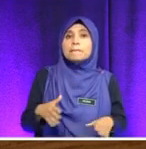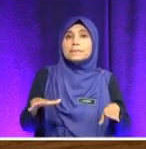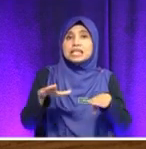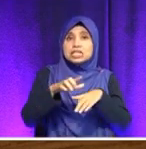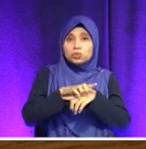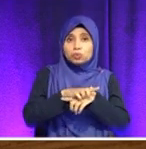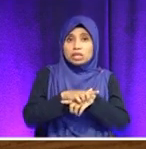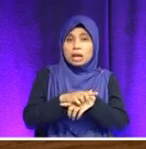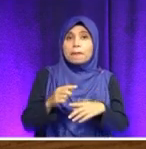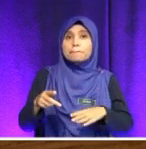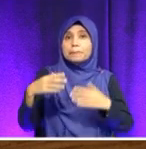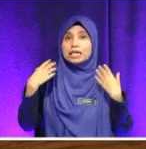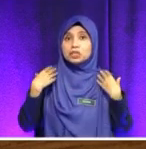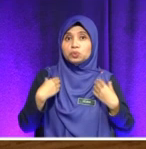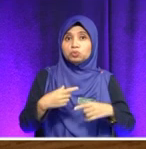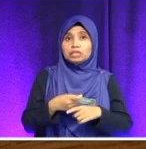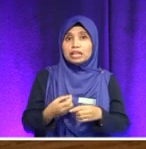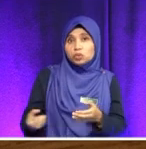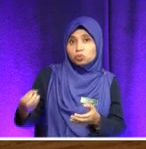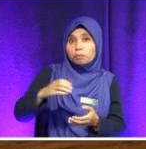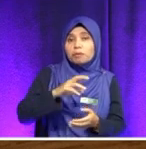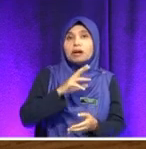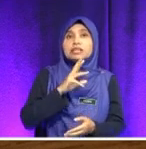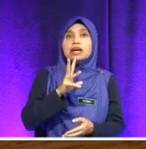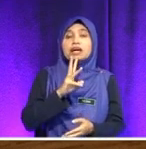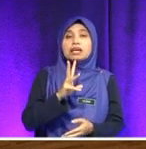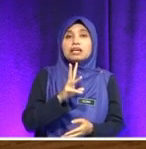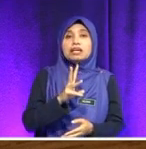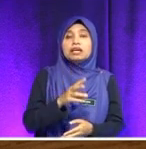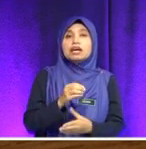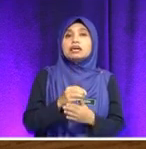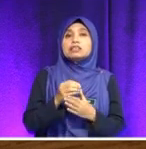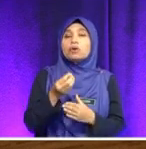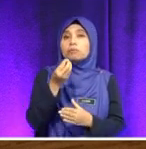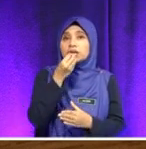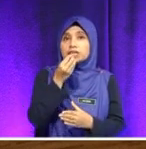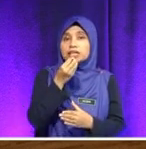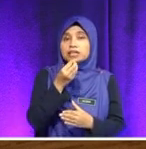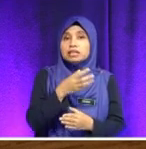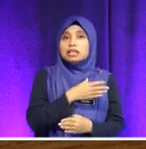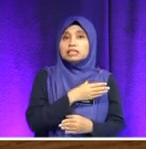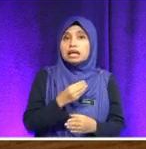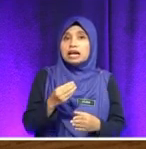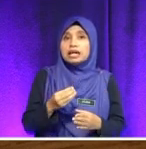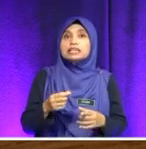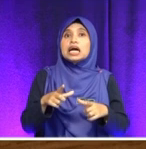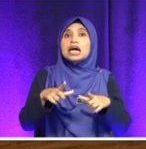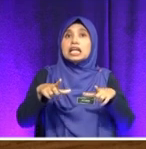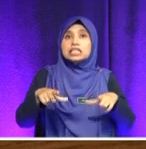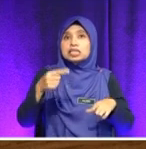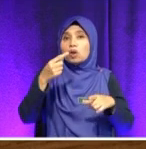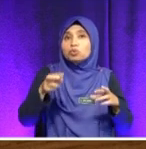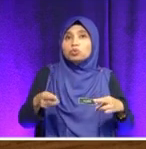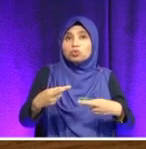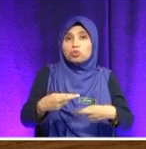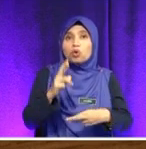pakaian pelanggan daripada tumpahan makanan atau minuman dan juga sebagai hiasan dalam ruang restoran supaya lebih berseri dan juga